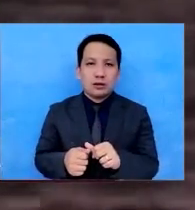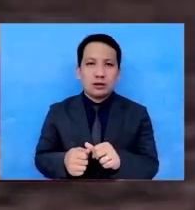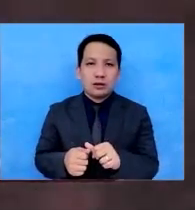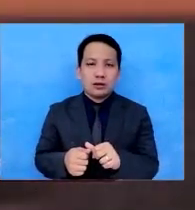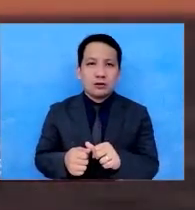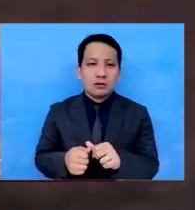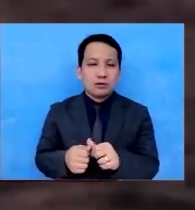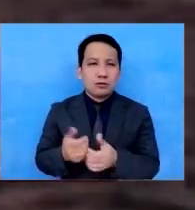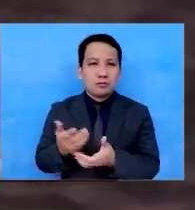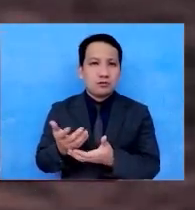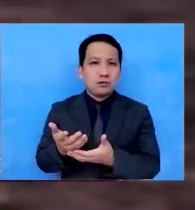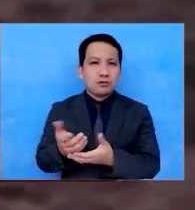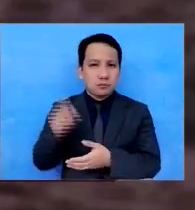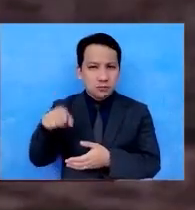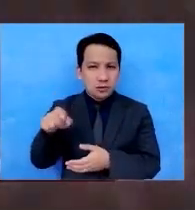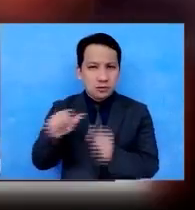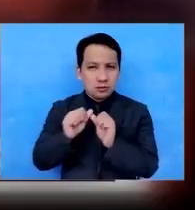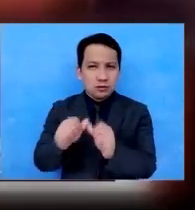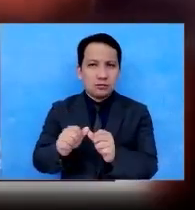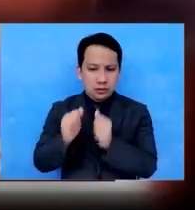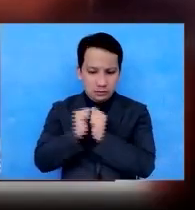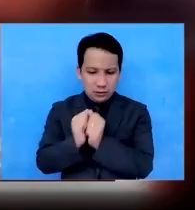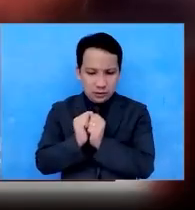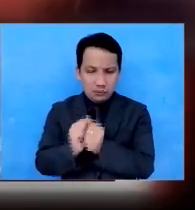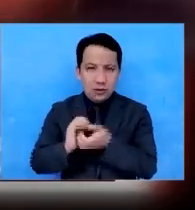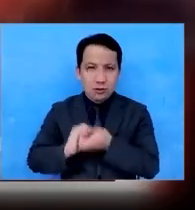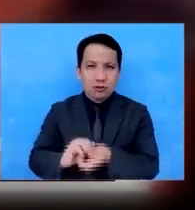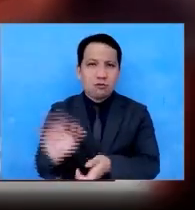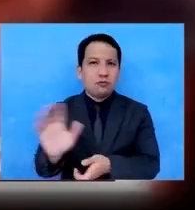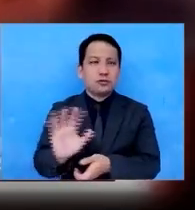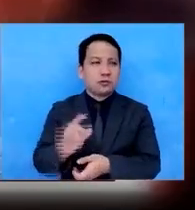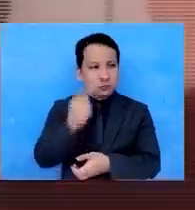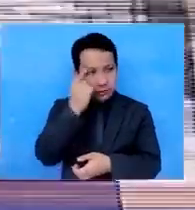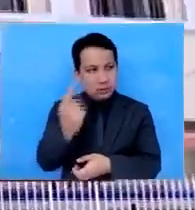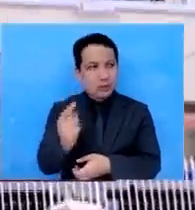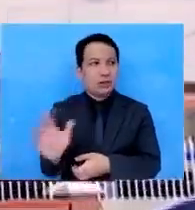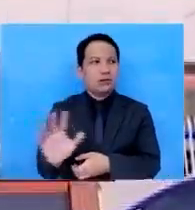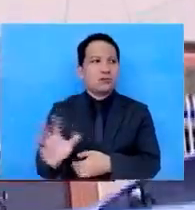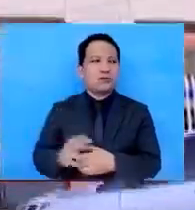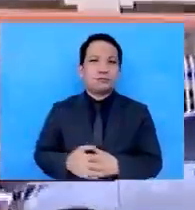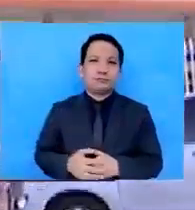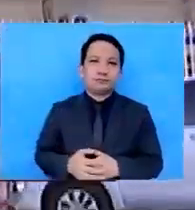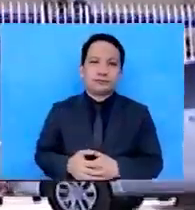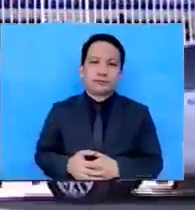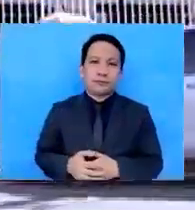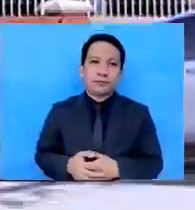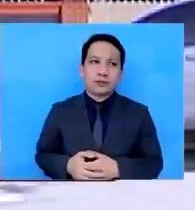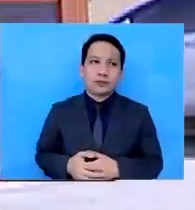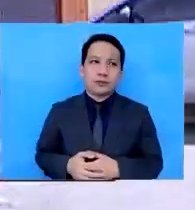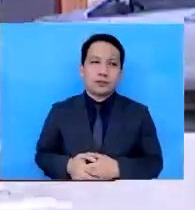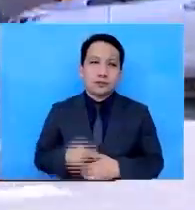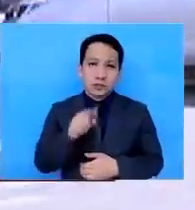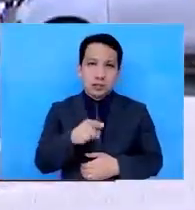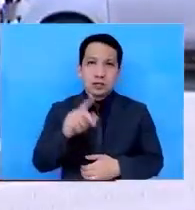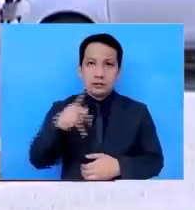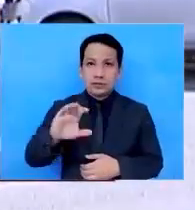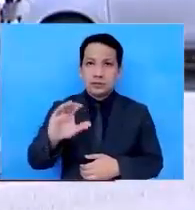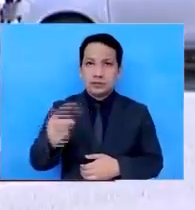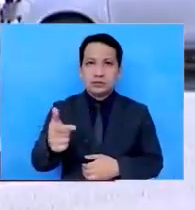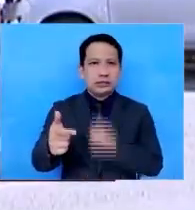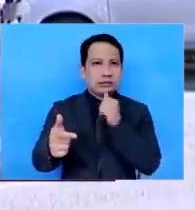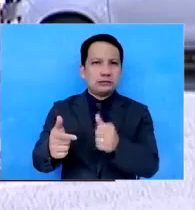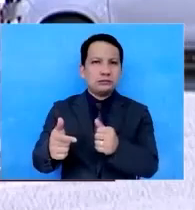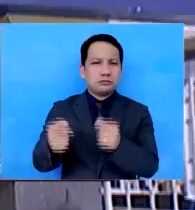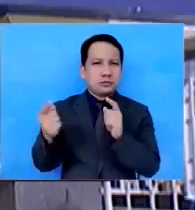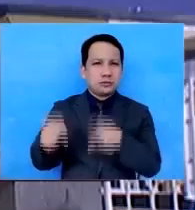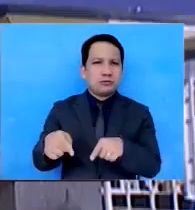ano. Kailangan natin ng kakampi. Huwag tayong kumilos ng nag-iisa. Pero mismong Coast Guard, hindi sigurado